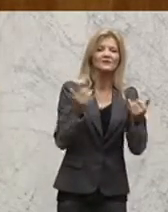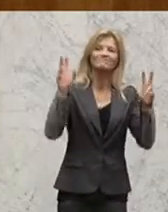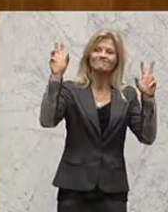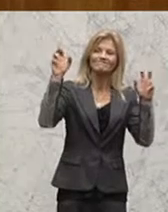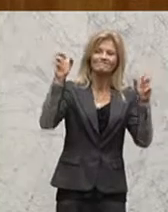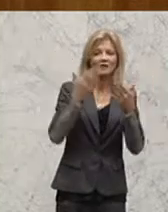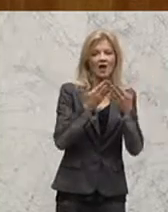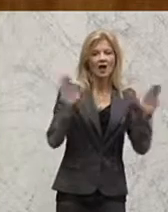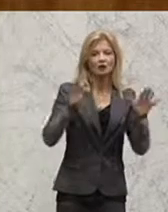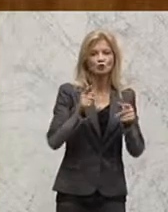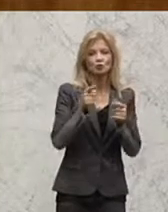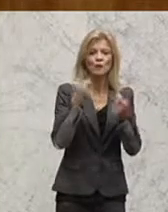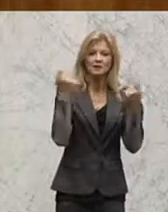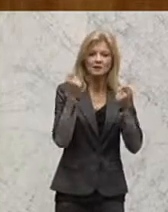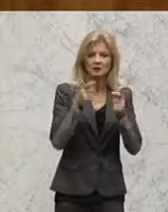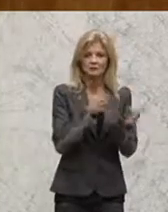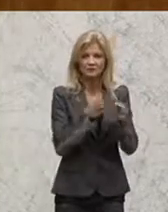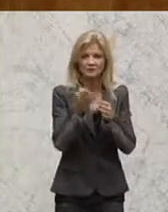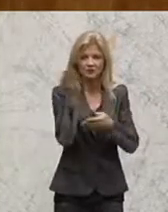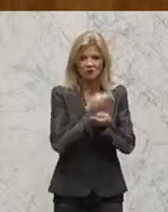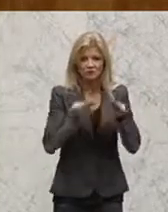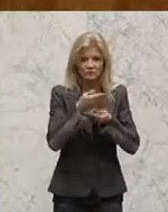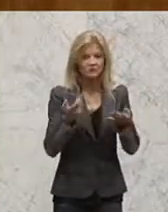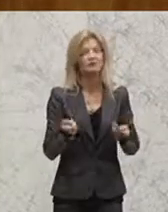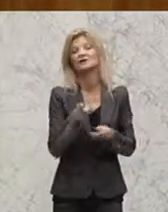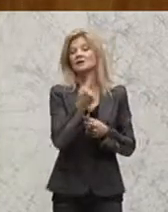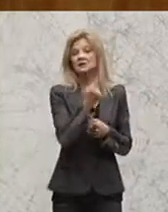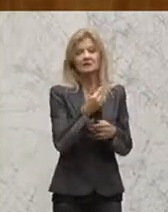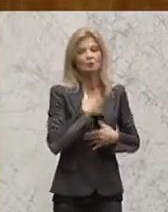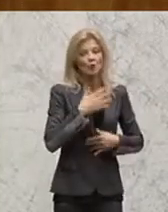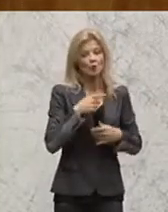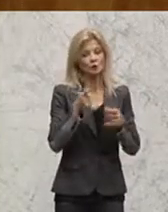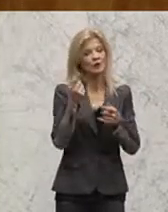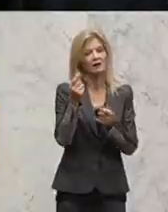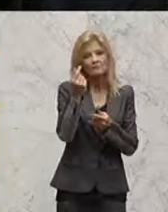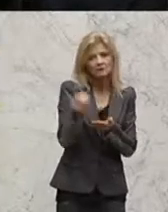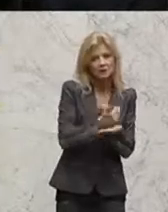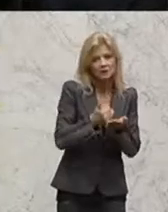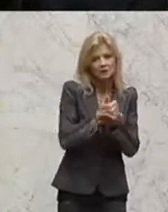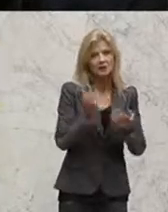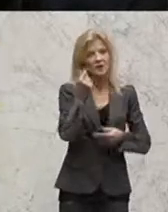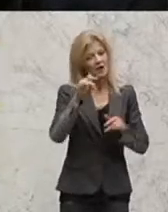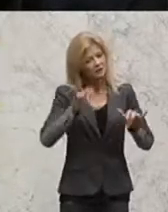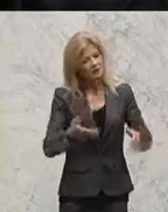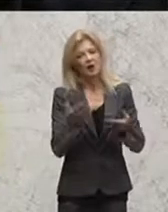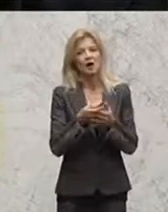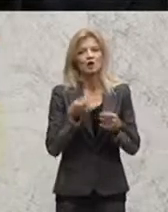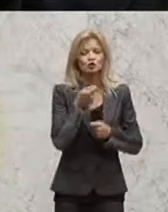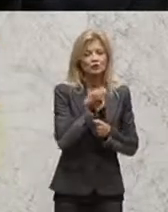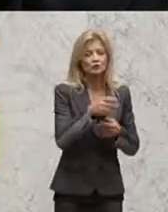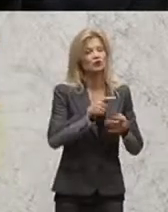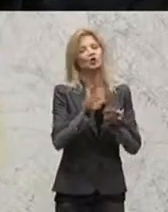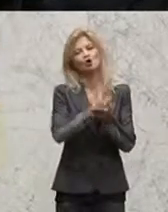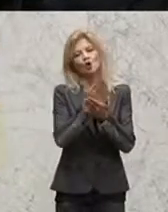Missbrauch abzustellen, weil für jeden Betreuungsplatz natürlich auch Gelder und Subventionen fließen, auch Mitarbeiterplätze vorhanden sind, auch Dolmetscher